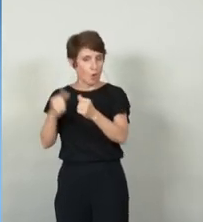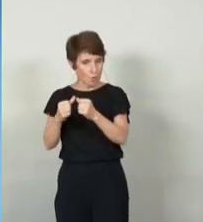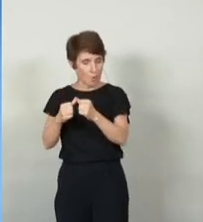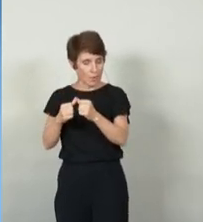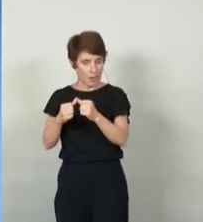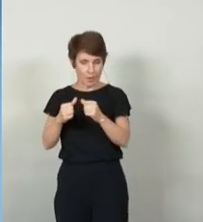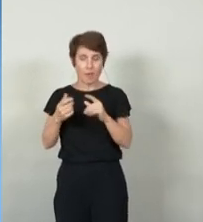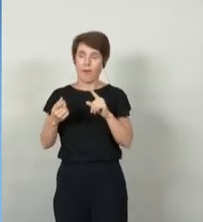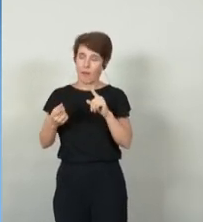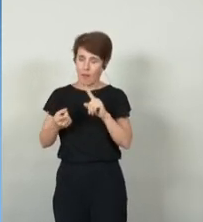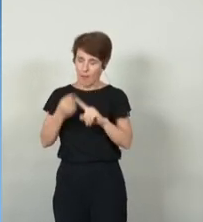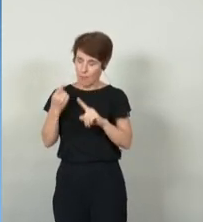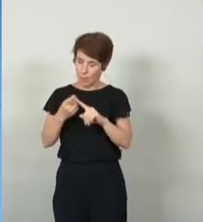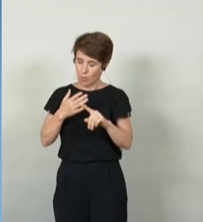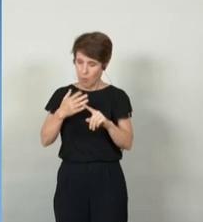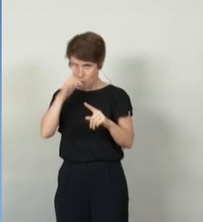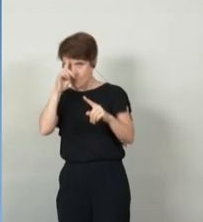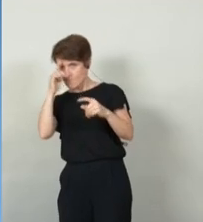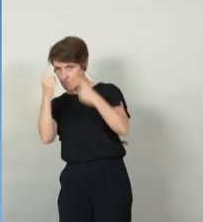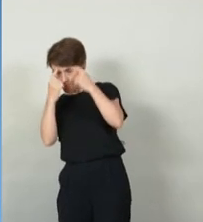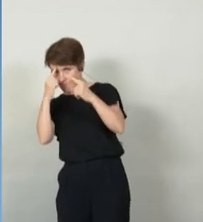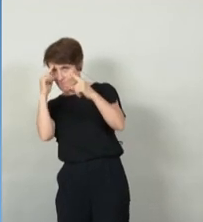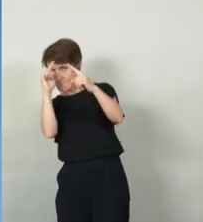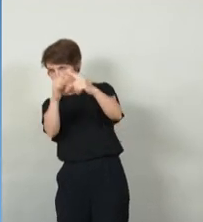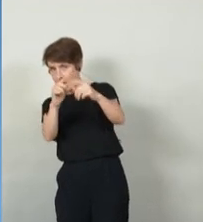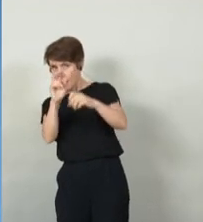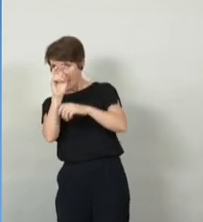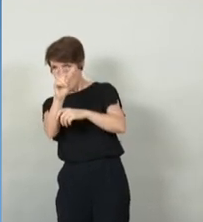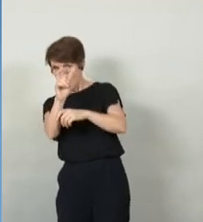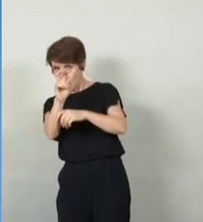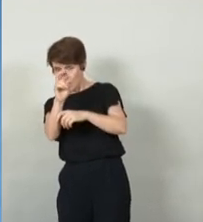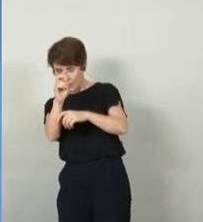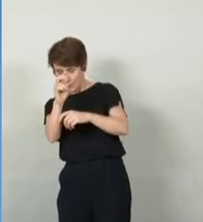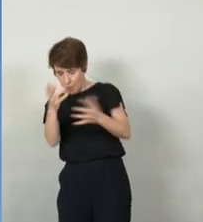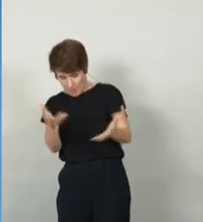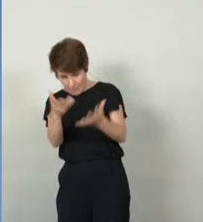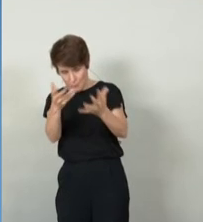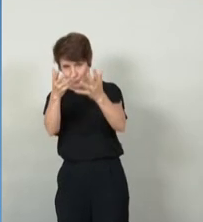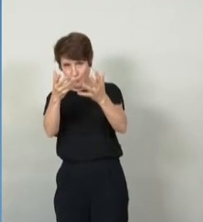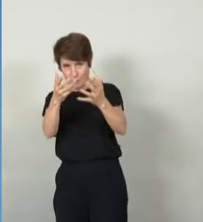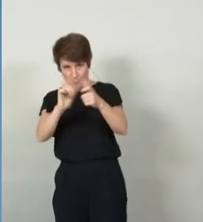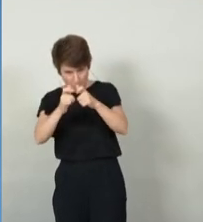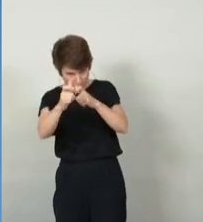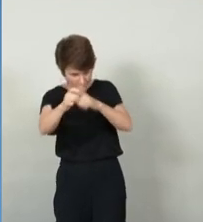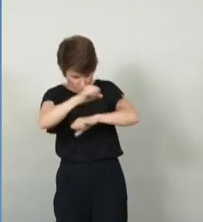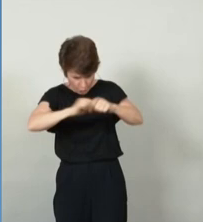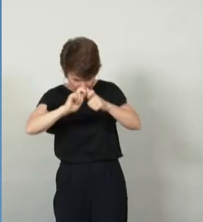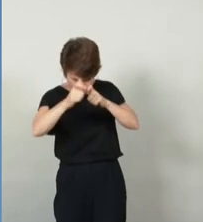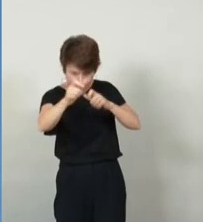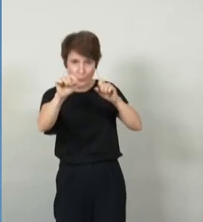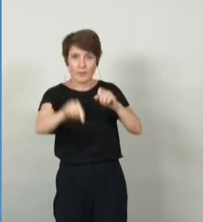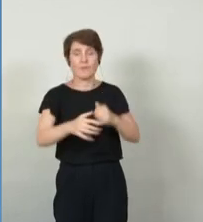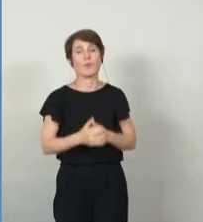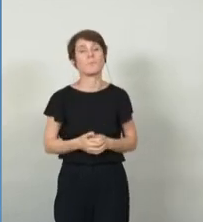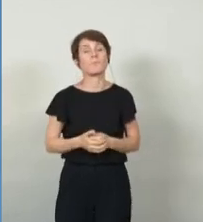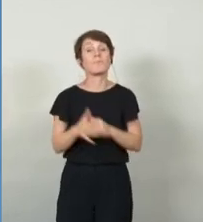les enjeux écologiques et de les de les inscrire dans une démarche structurantes le bilan des défis ce